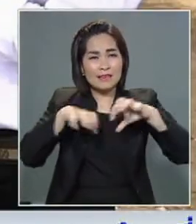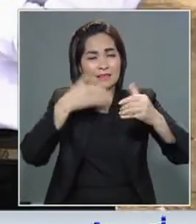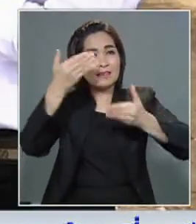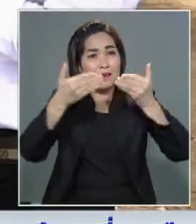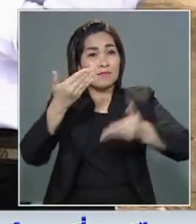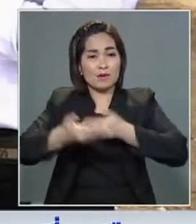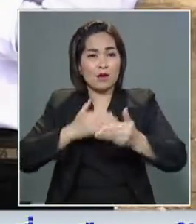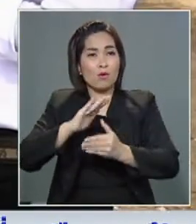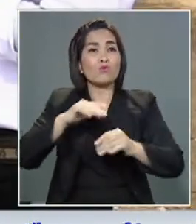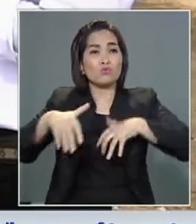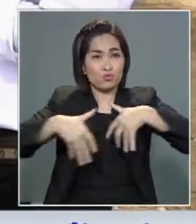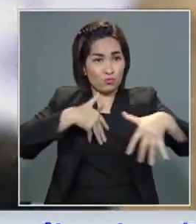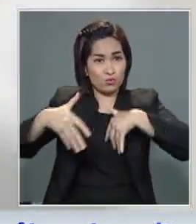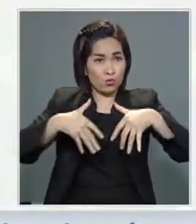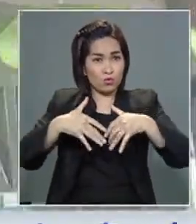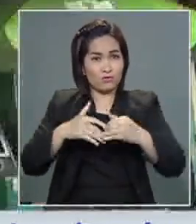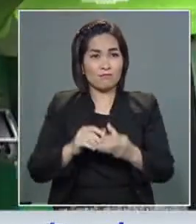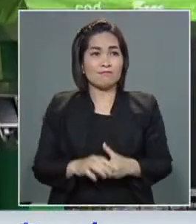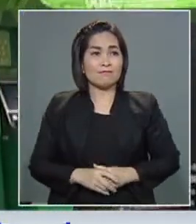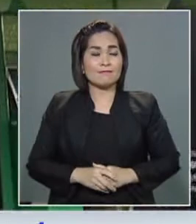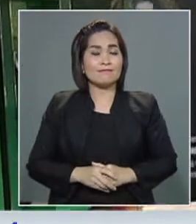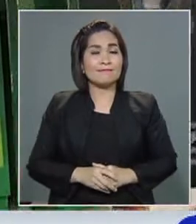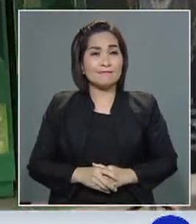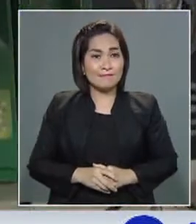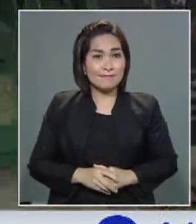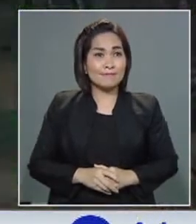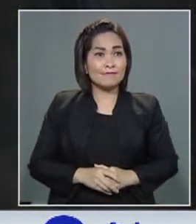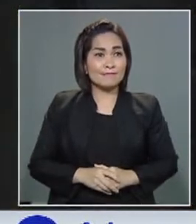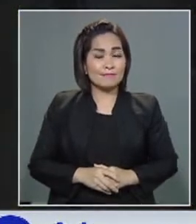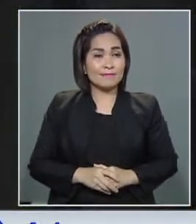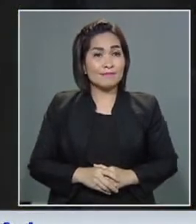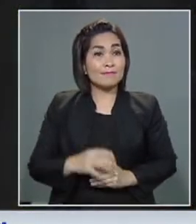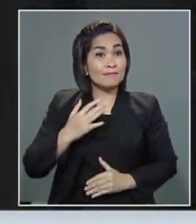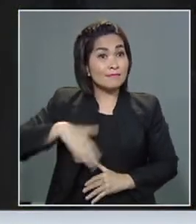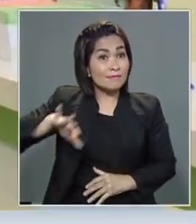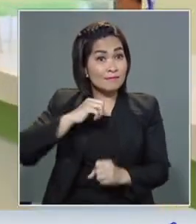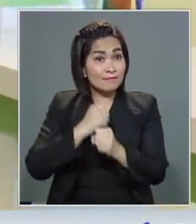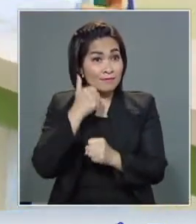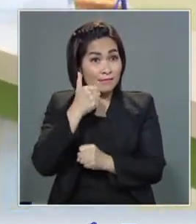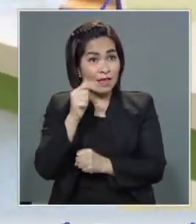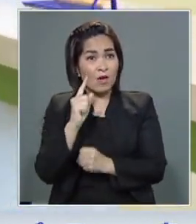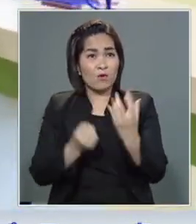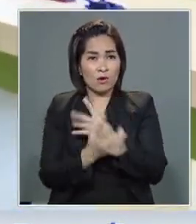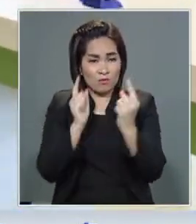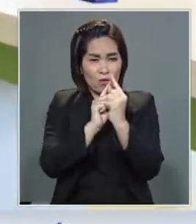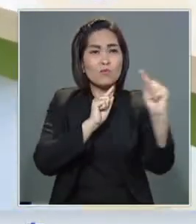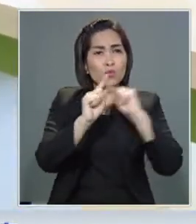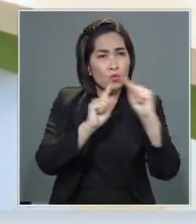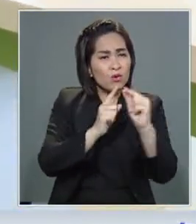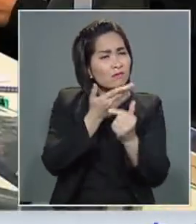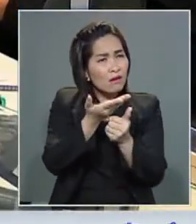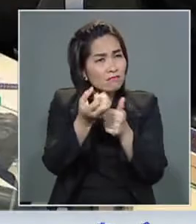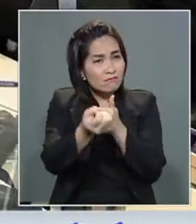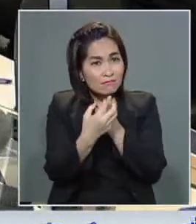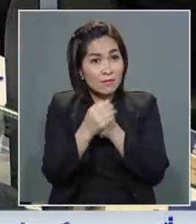ไม่งั้นกลุ่มของเราหมู่บ้านของเราจะไม่ได้มาเป็นแบบนี้ เป็นที่เราอ่ะสามารถเข้าไปคุยแล้วก็ปรึกษาทางทก